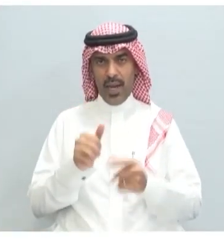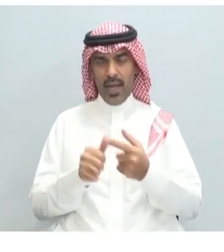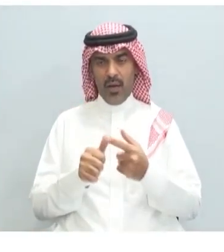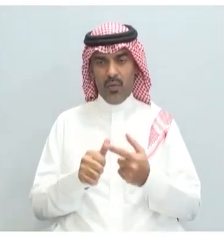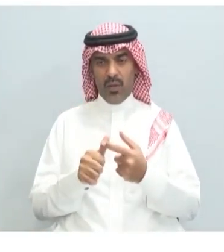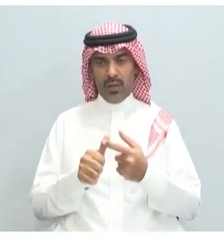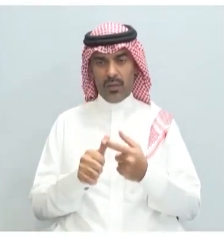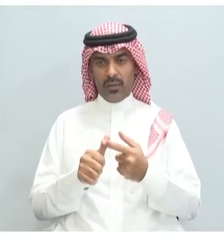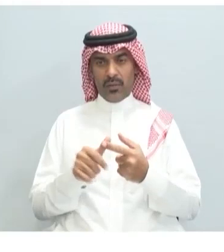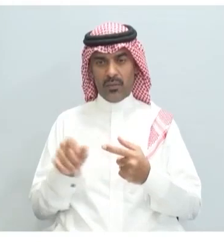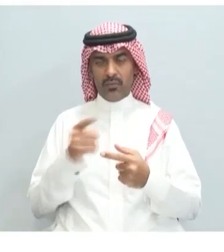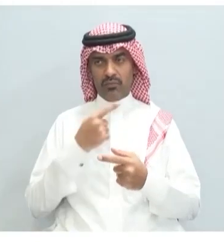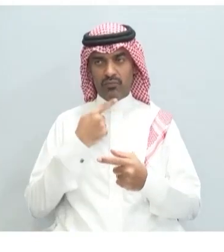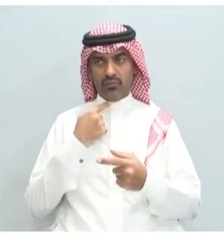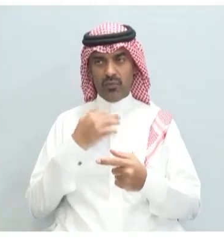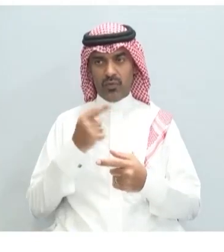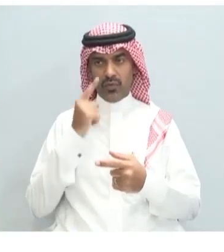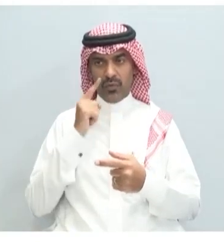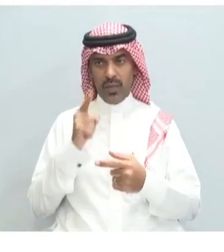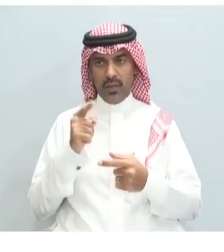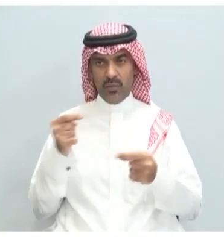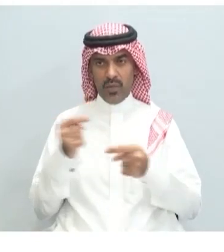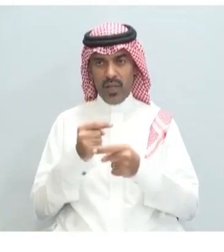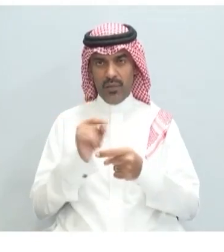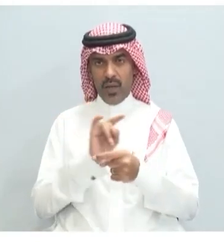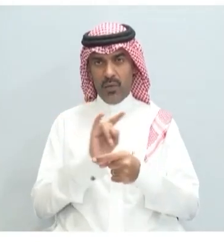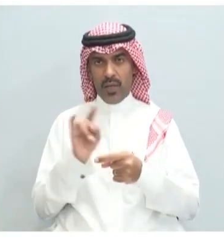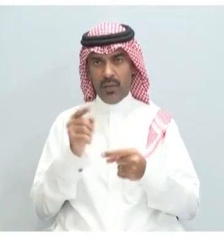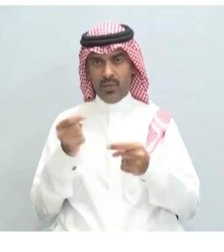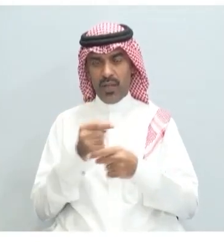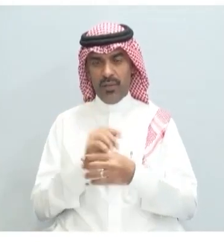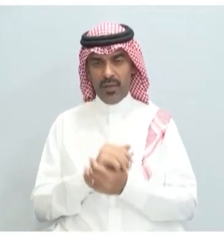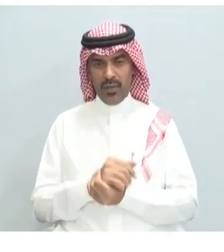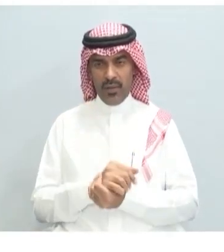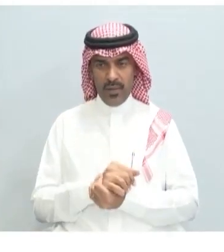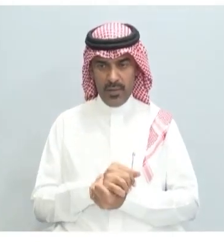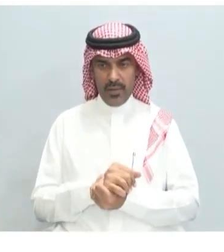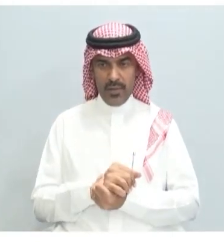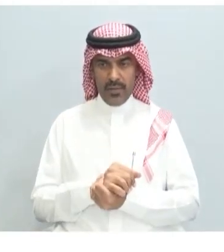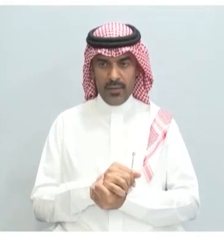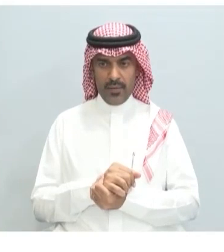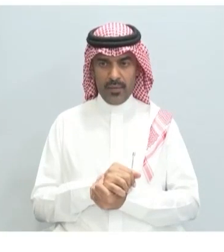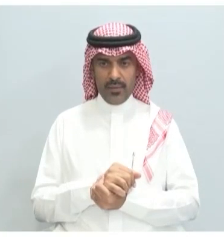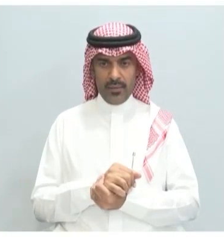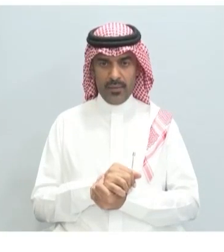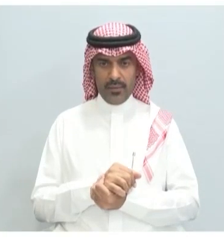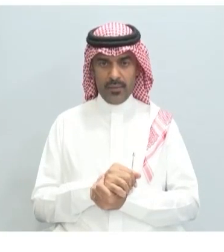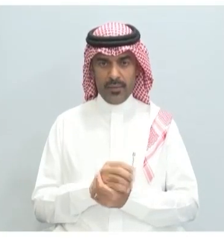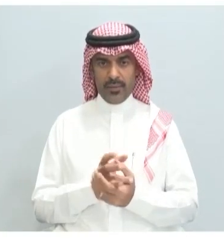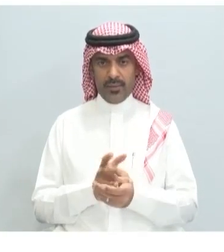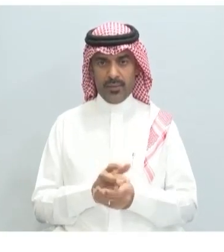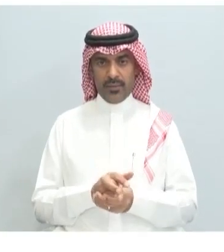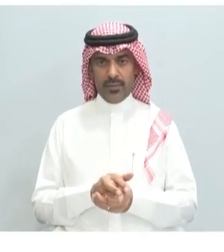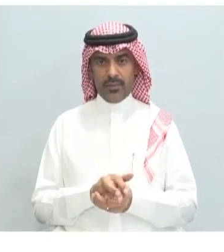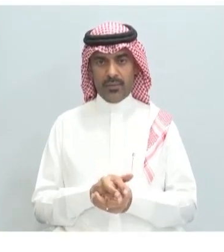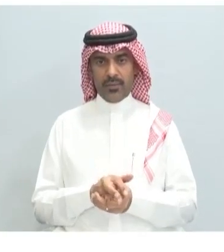يطلب مني اني احدد هل الحادثتين متنافيين ام غير متنافيين يعني هل ممكن يقعون مع بعض مع بعض او